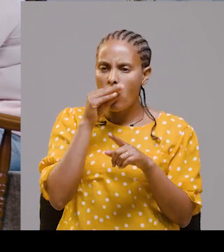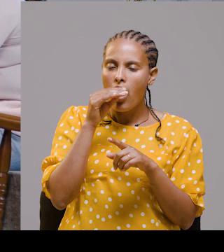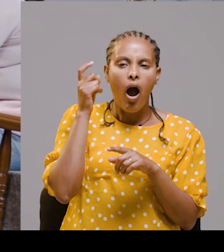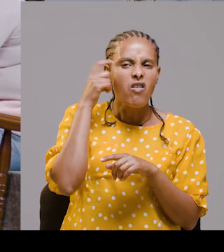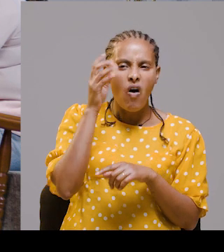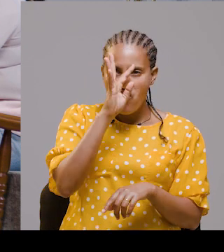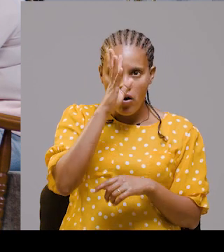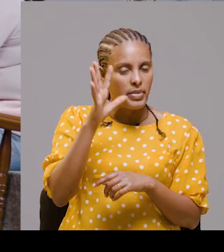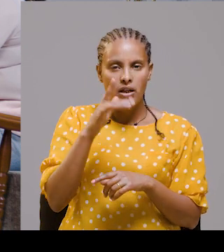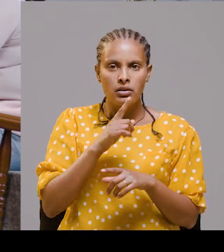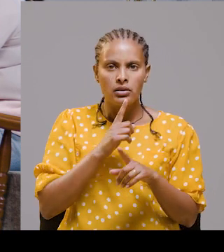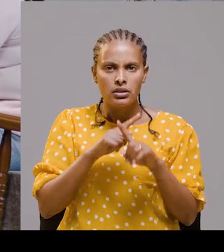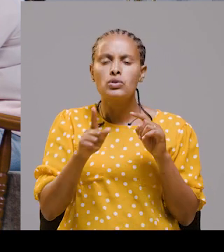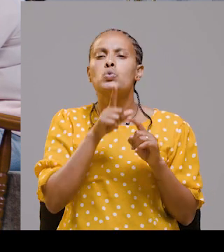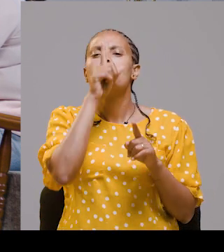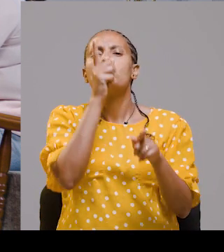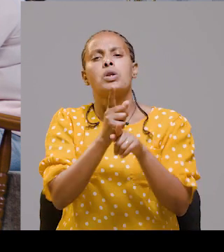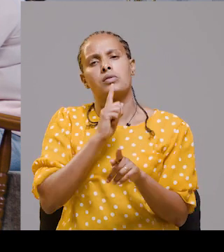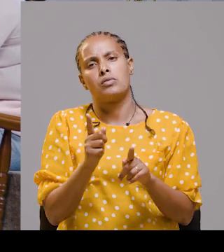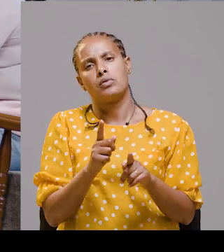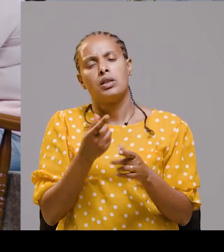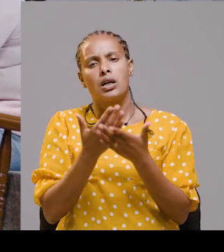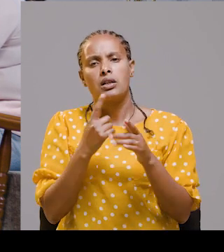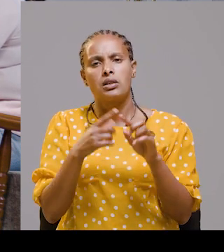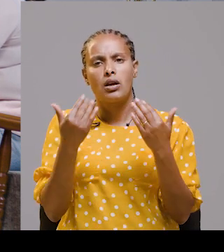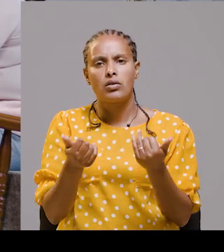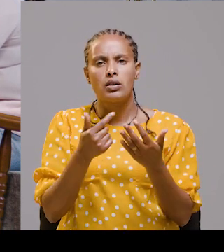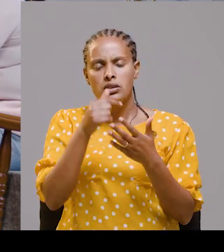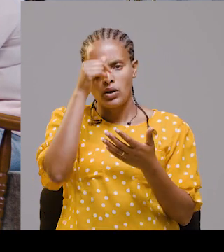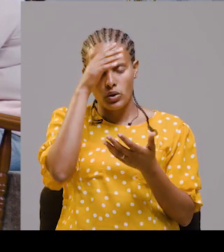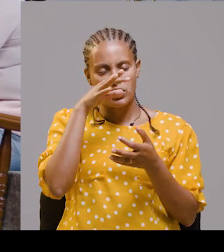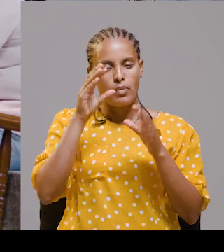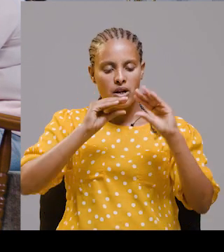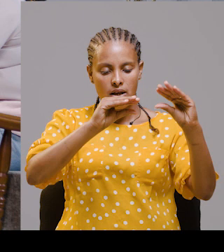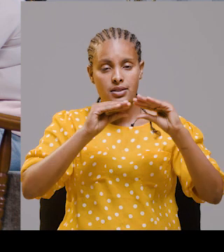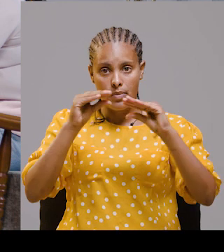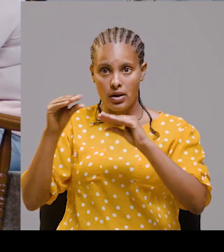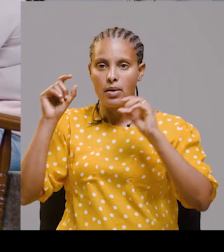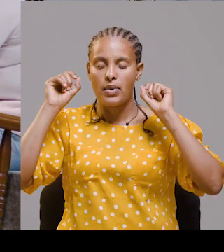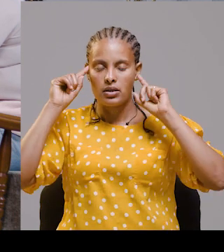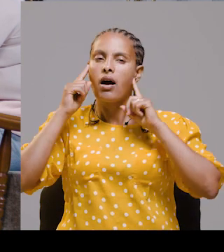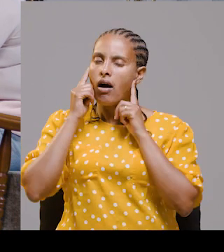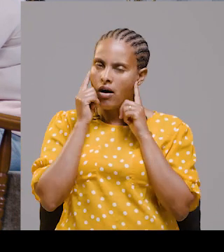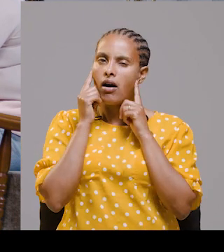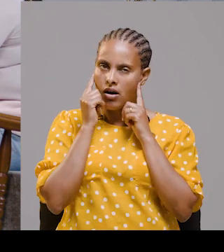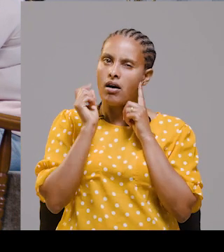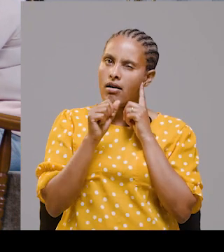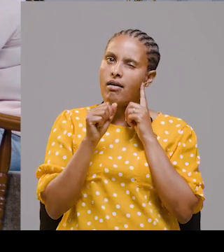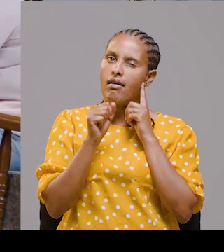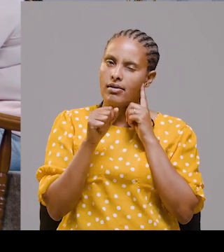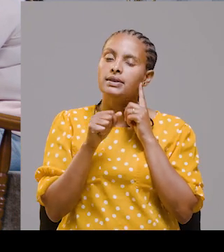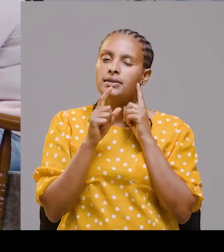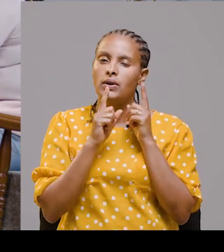እየፈጠሩ ውሸት ነው ሚል ነገር ይመጣል ነገር ግን ይሄን አሁን ሄደን ለሰዎች ብናስተምር ብናስረዳ አሃ ሚል ነገር ይመጣል ማለት